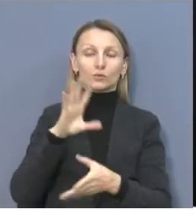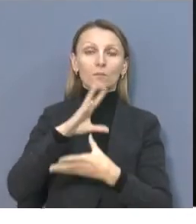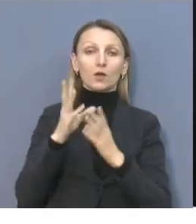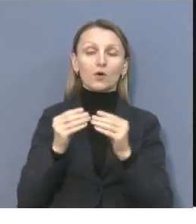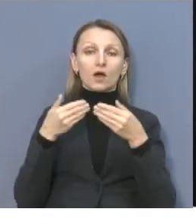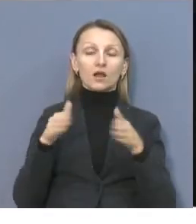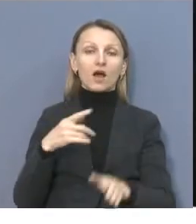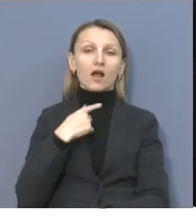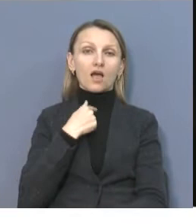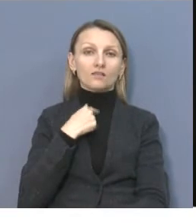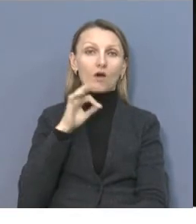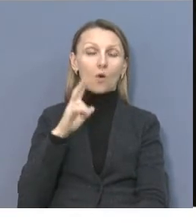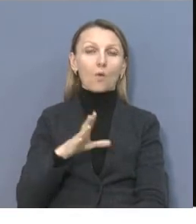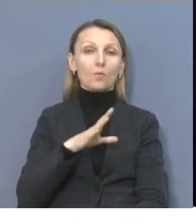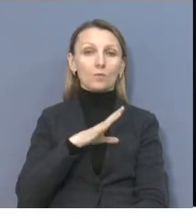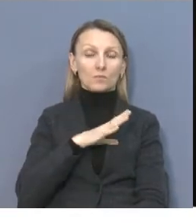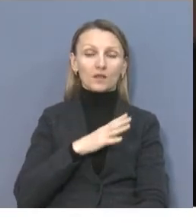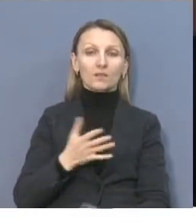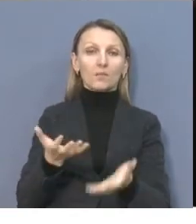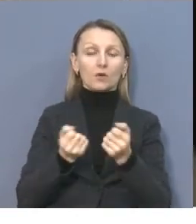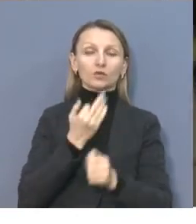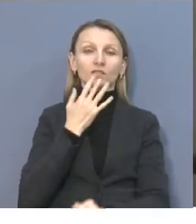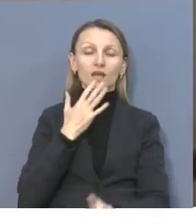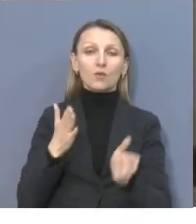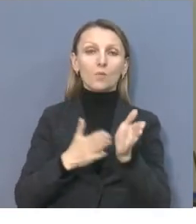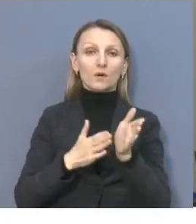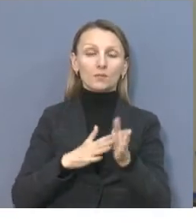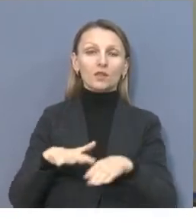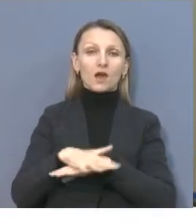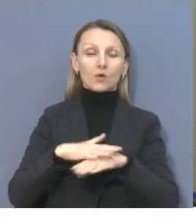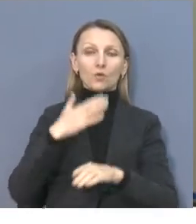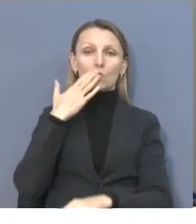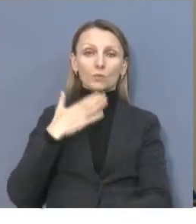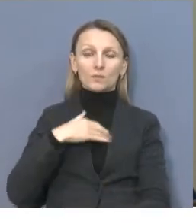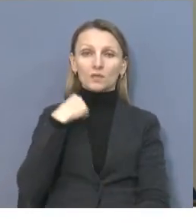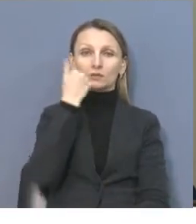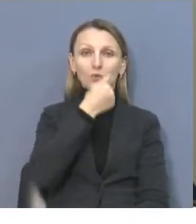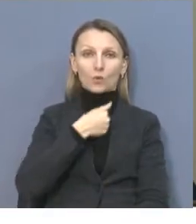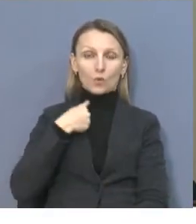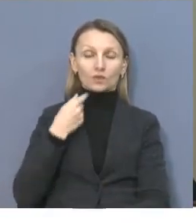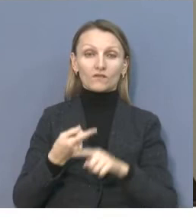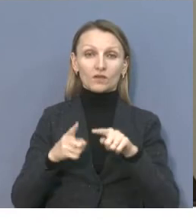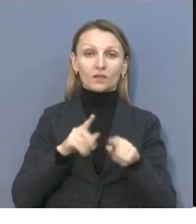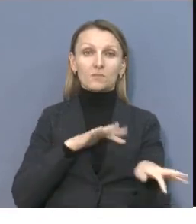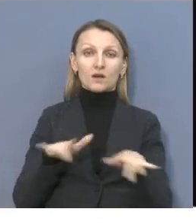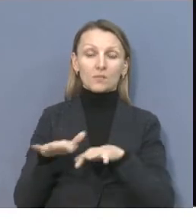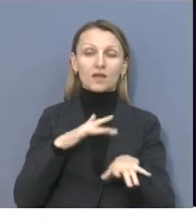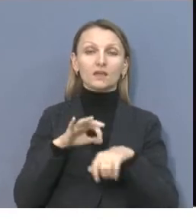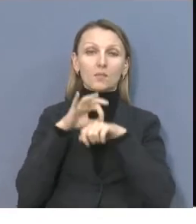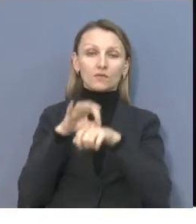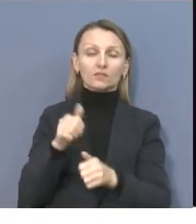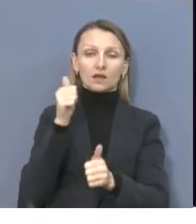голосования он стал обладателем национальной премии народный любимец года напомним это мероприятие проводится